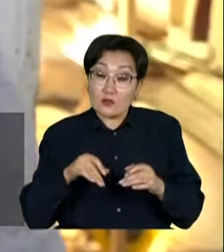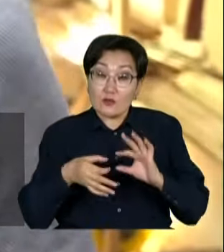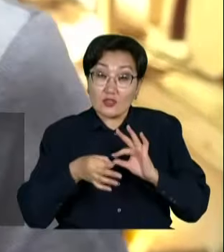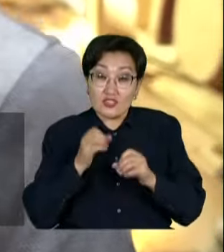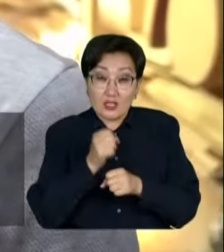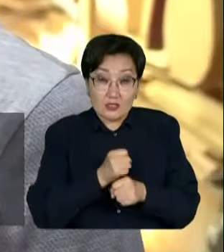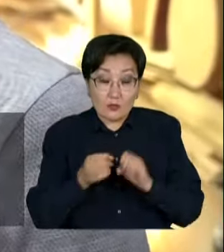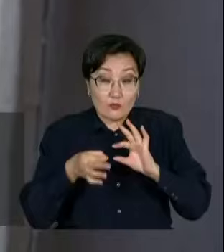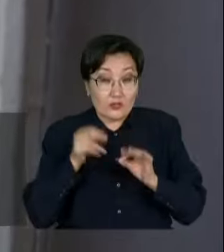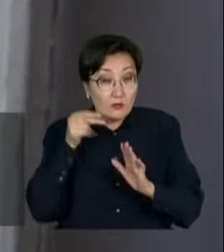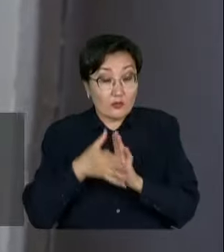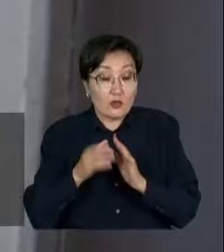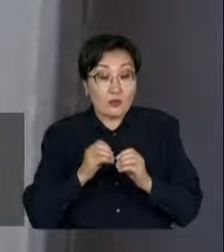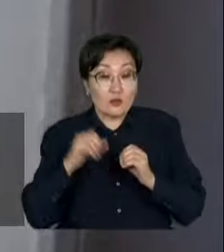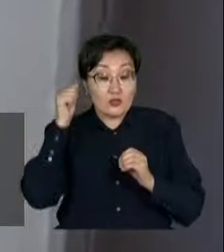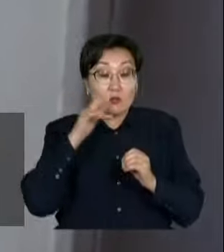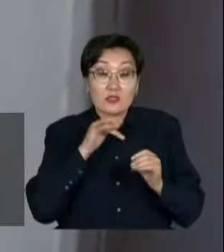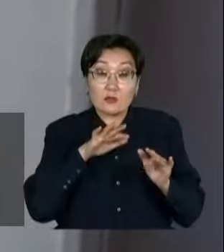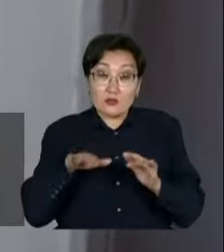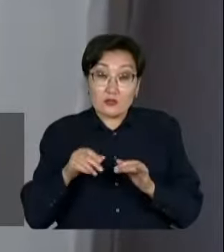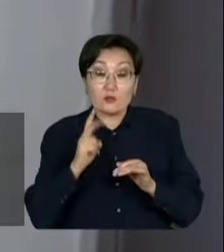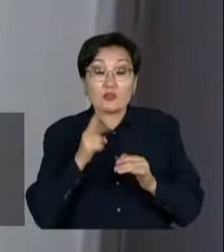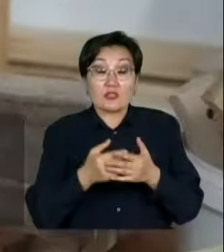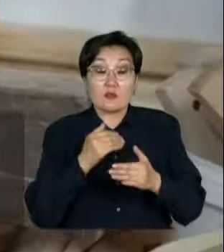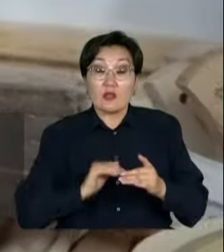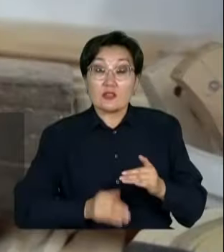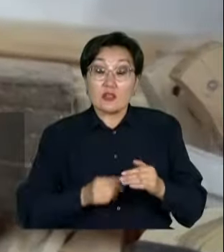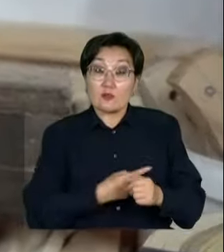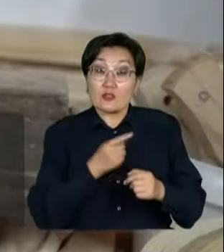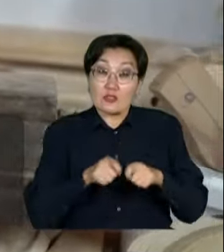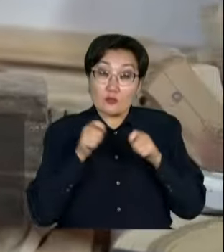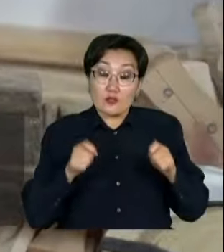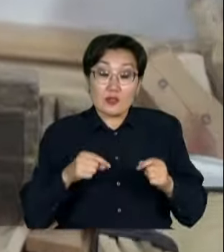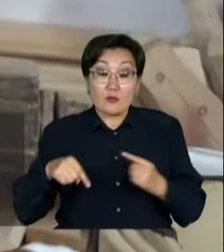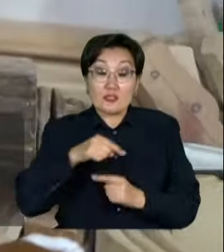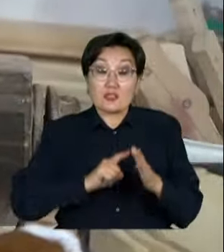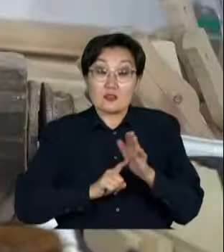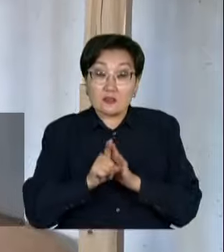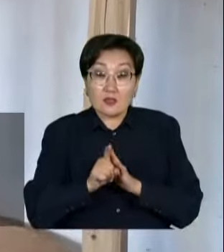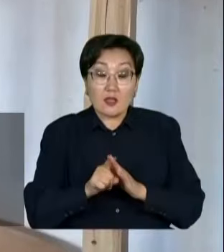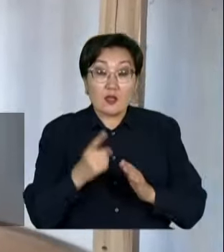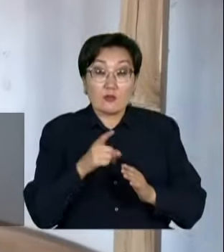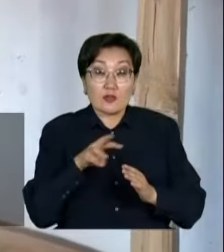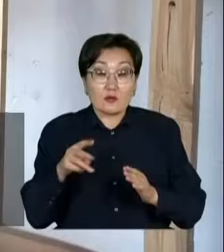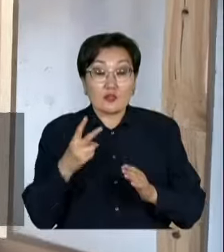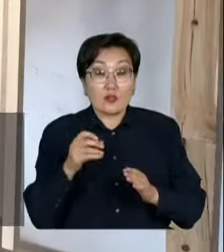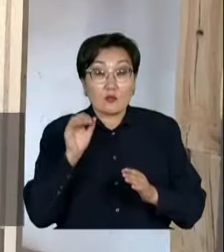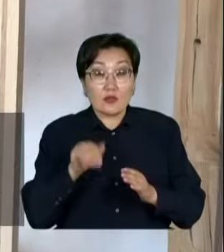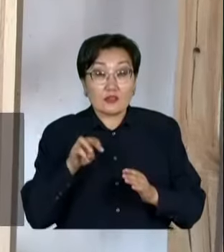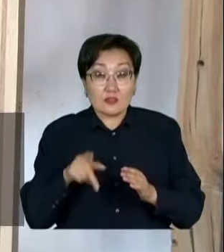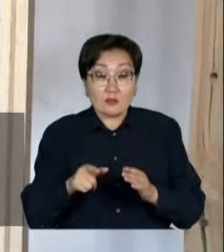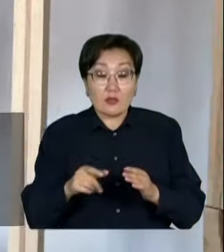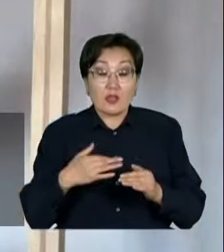қыр-сырын меңгергеніне 10 жылға жуықтапты. 2 жыл бұрын жеке шеберханасын ашып, кәсібін бастаған. 1 200 000 берген кезде өзім